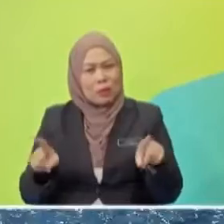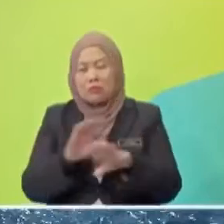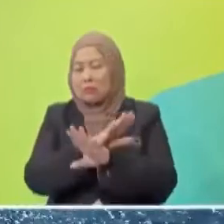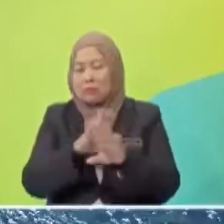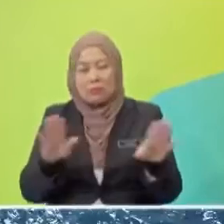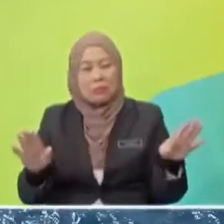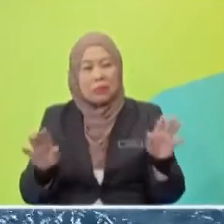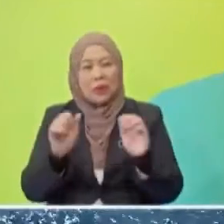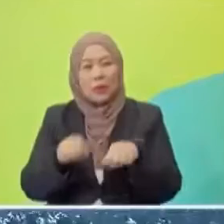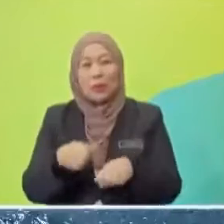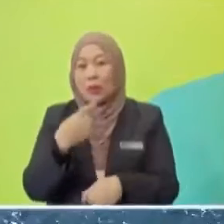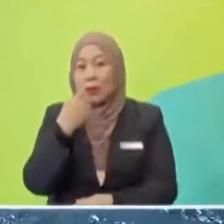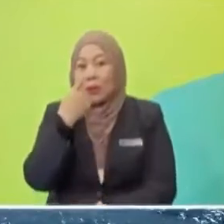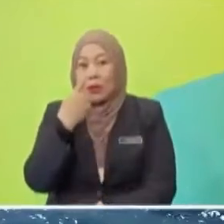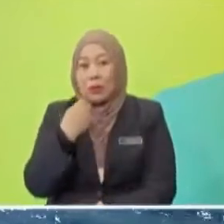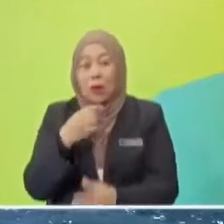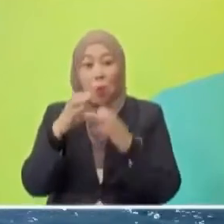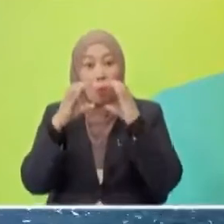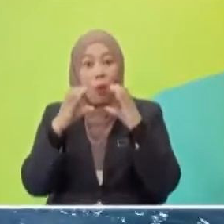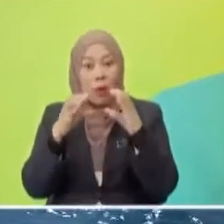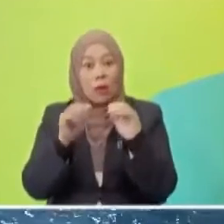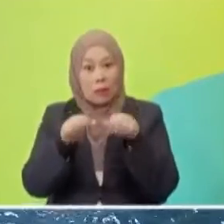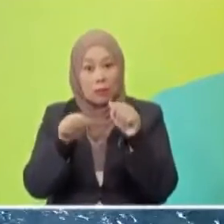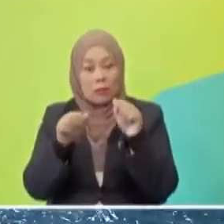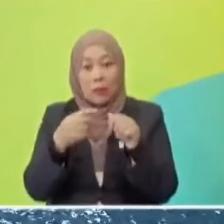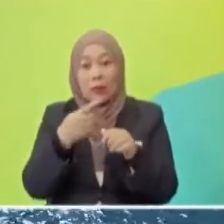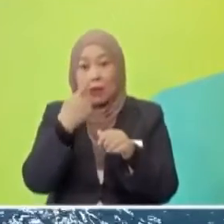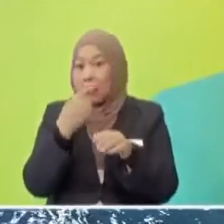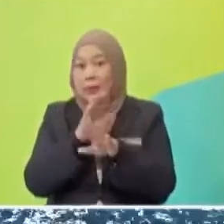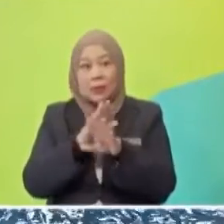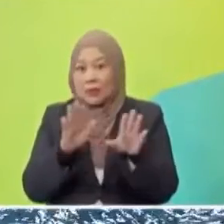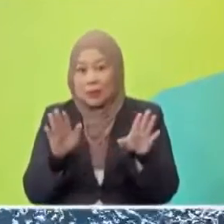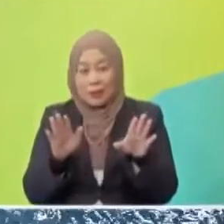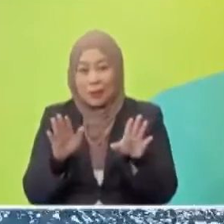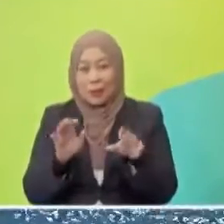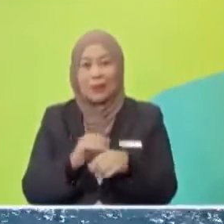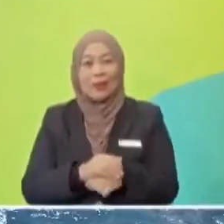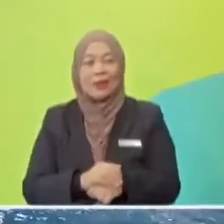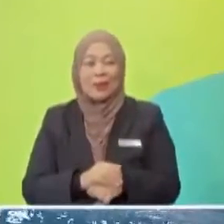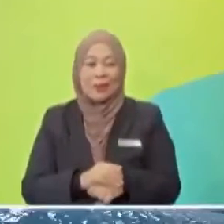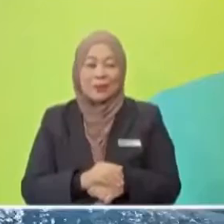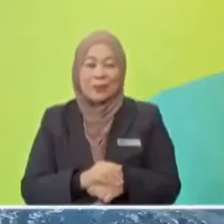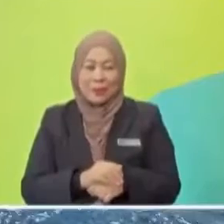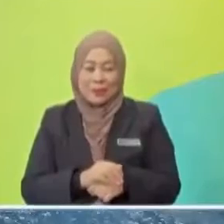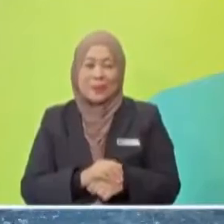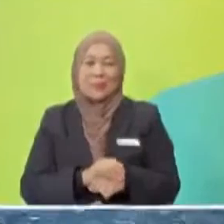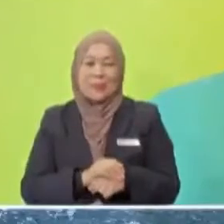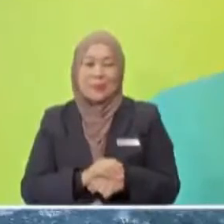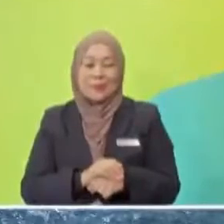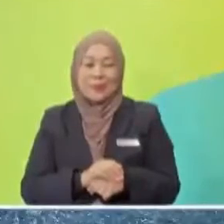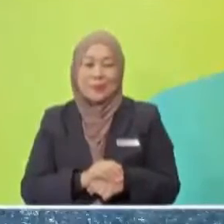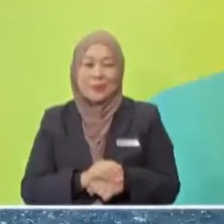Hah Bunda boleh bernafas tak tak boleh nanti kita tidur bola tuh bernafas